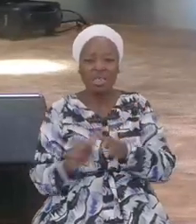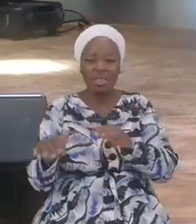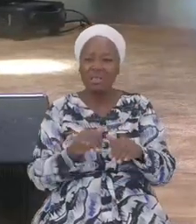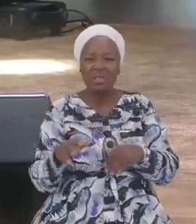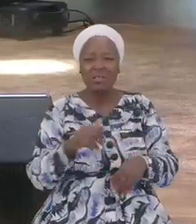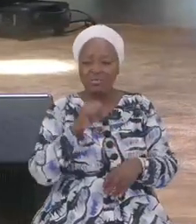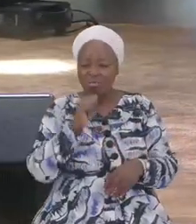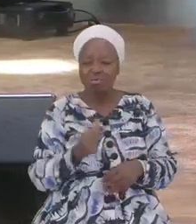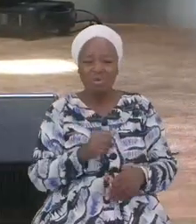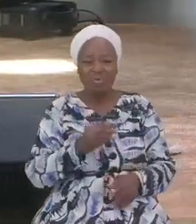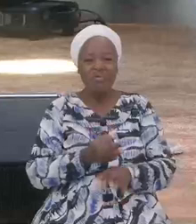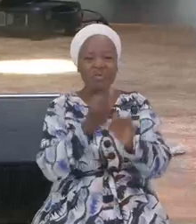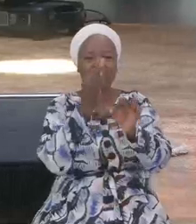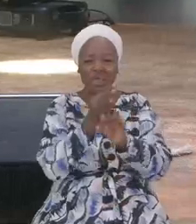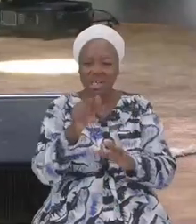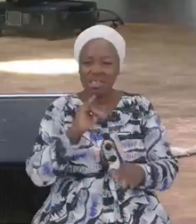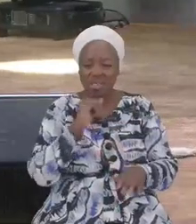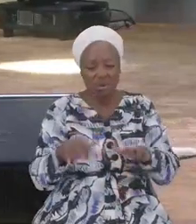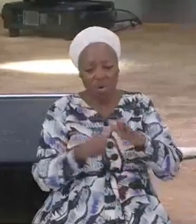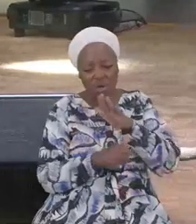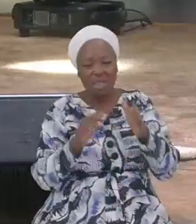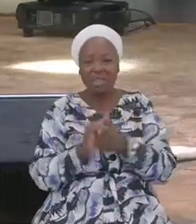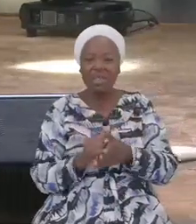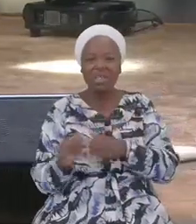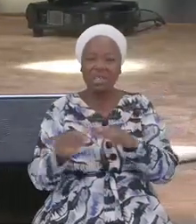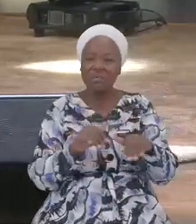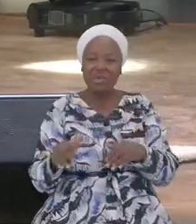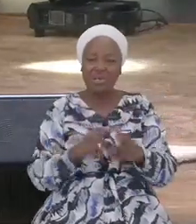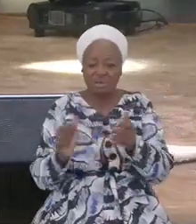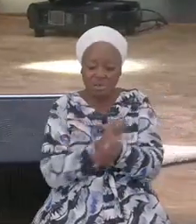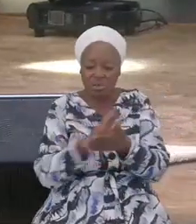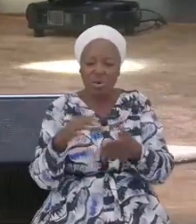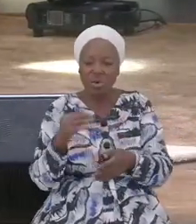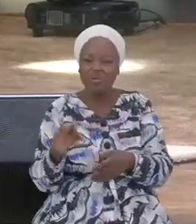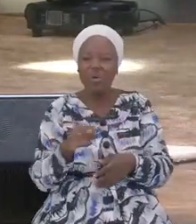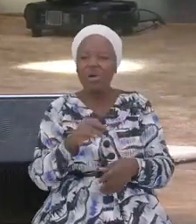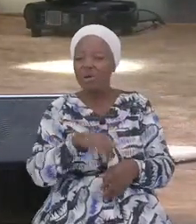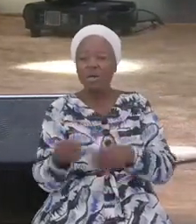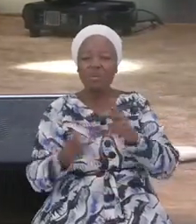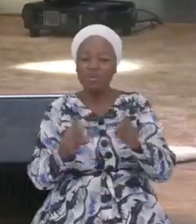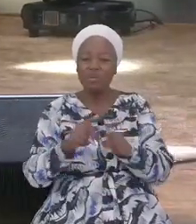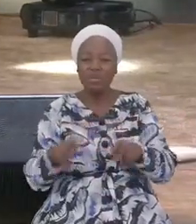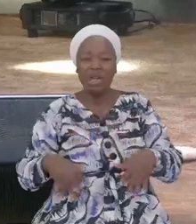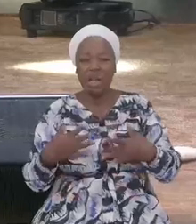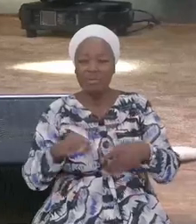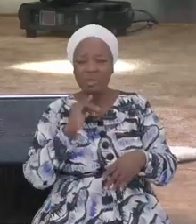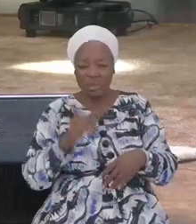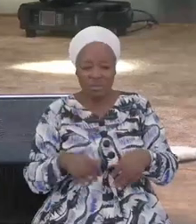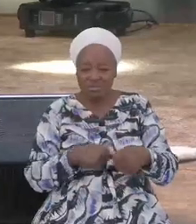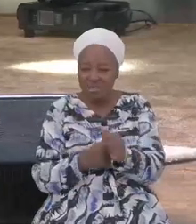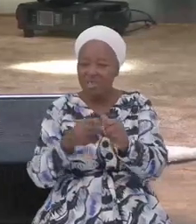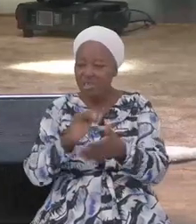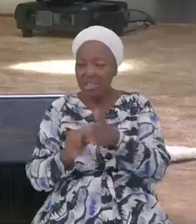est sous la couverture de ces activités. Et nous sommes impliqués dans la destruction de la vie des autres. Non, arrêtez cela, faites